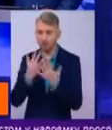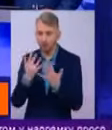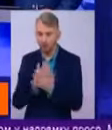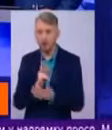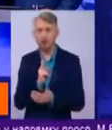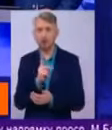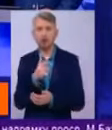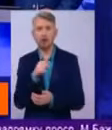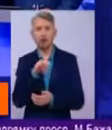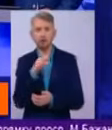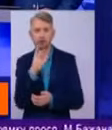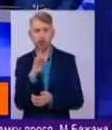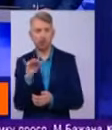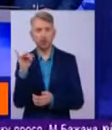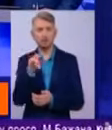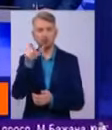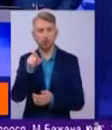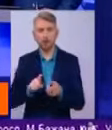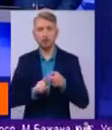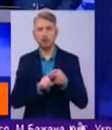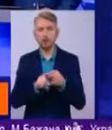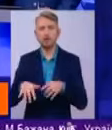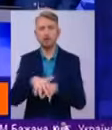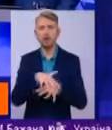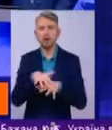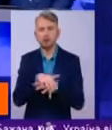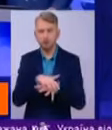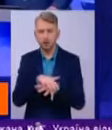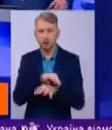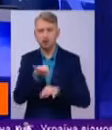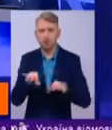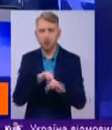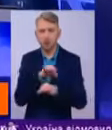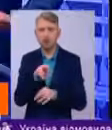Галушко, історик-координатор громадського проєкту «Лікбез. Історичний фронт». Шановні глядачі,